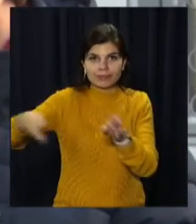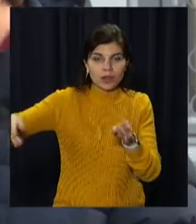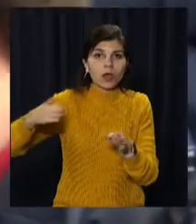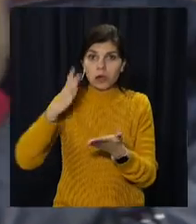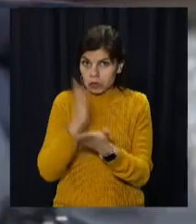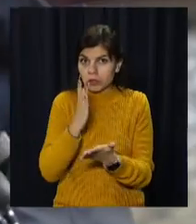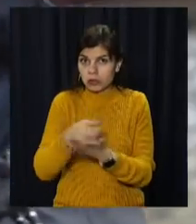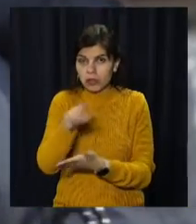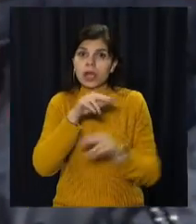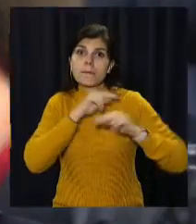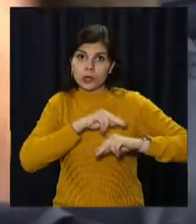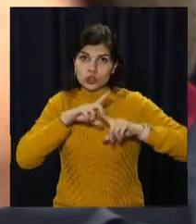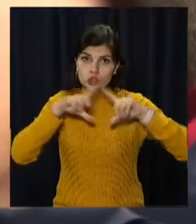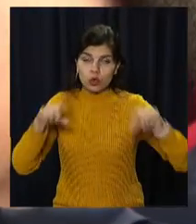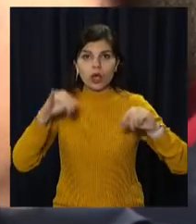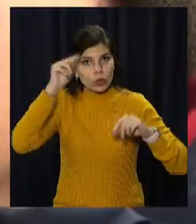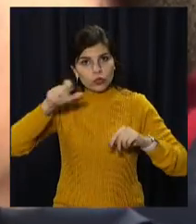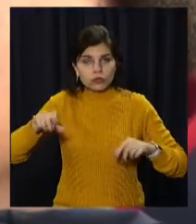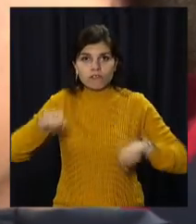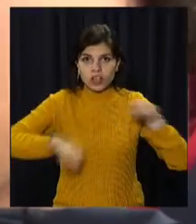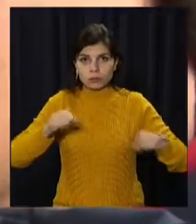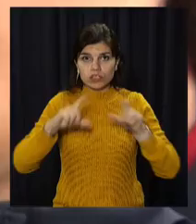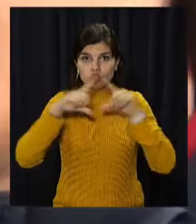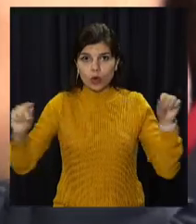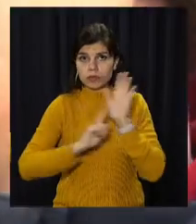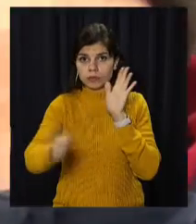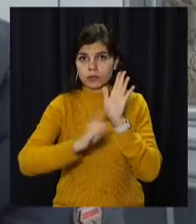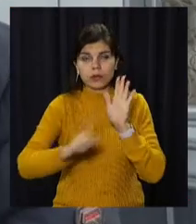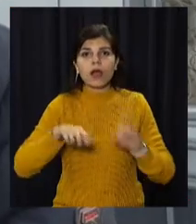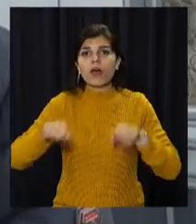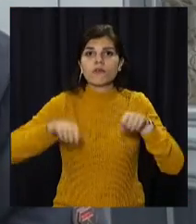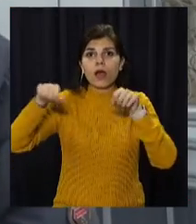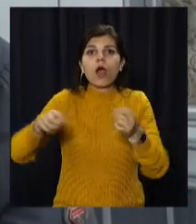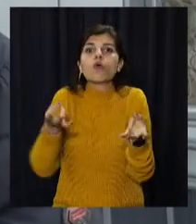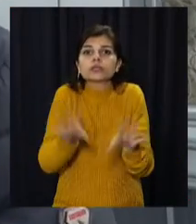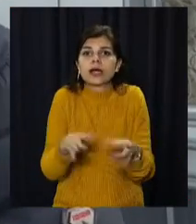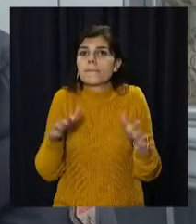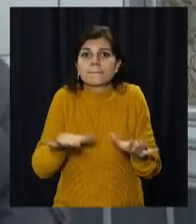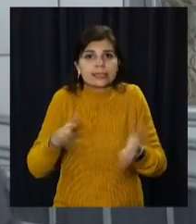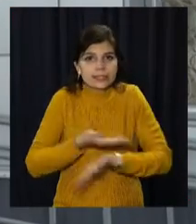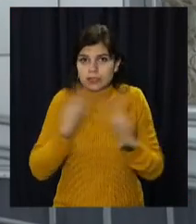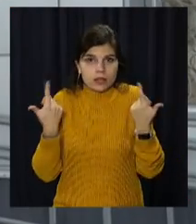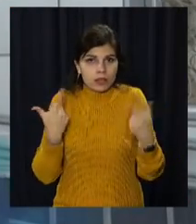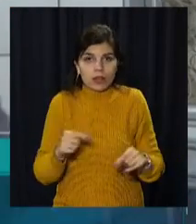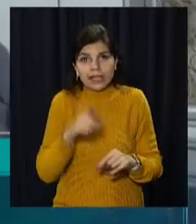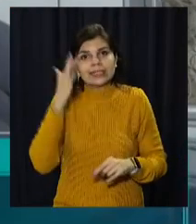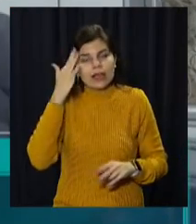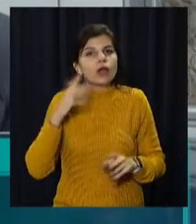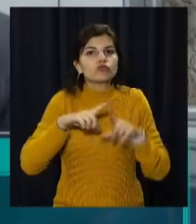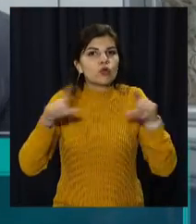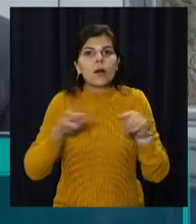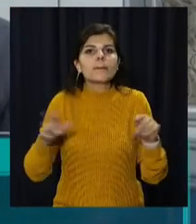працівників школи їздять на велосипедах, а залишати двоколісні – ніде. Ми хотіли зробити з нашої школи європейську школу,